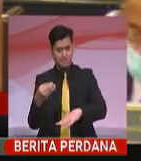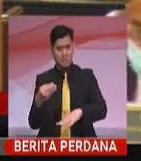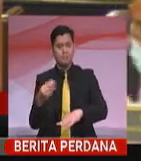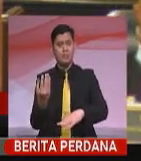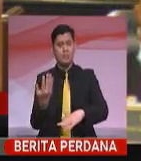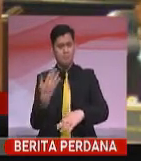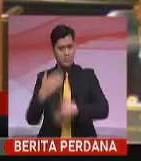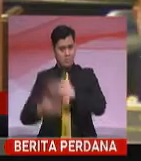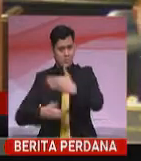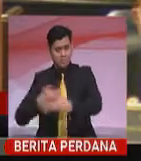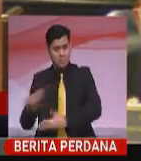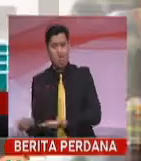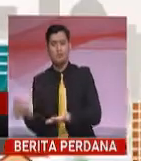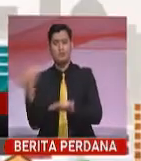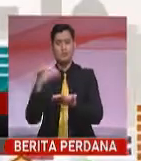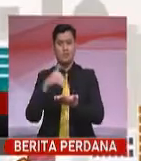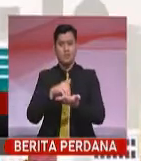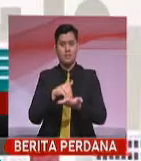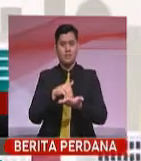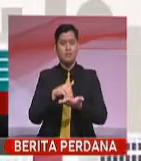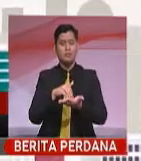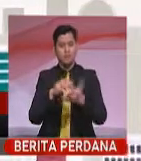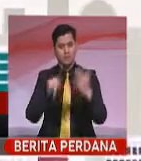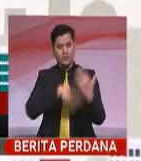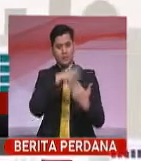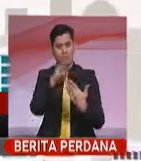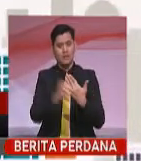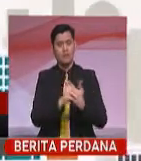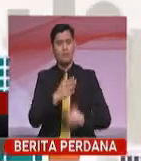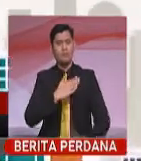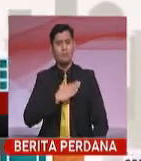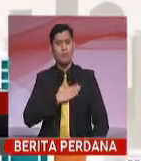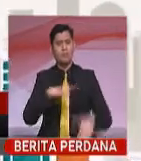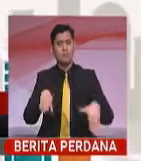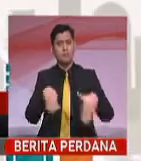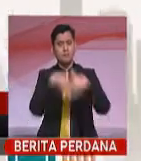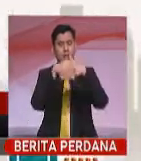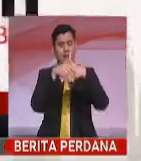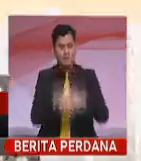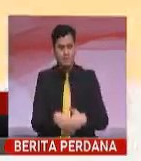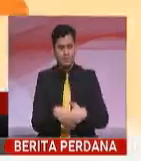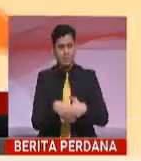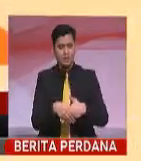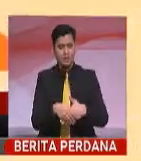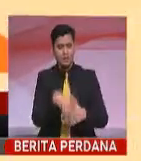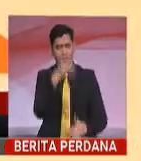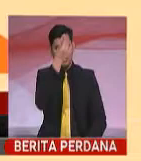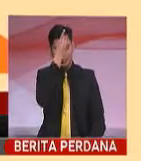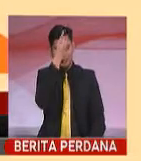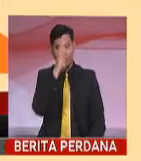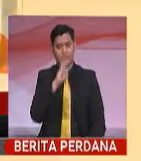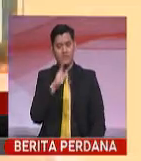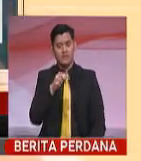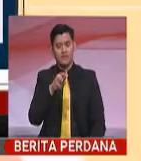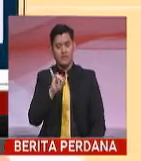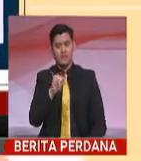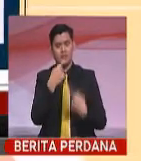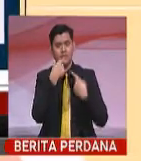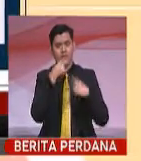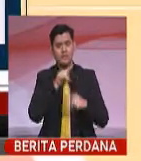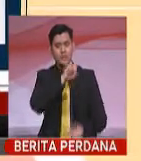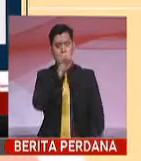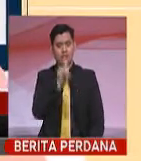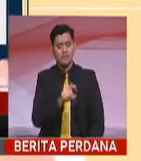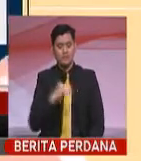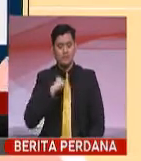bagi MySalam ini. Dato' Abdul Rahim Bakri menjawab pertanyaan Wakil Kota Melaka Ku Poi Tiong.